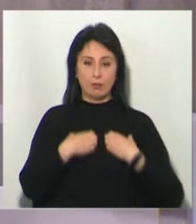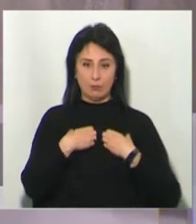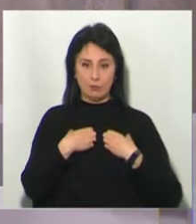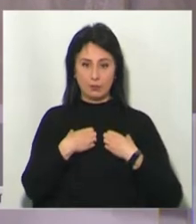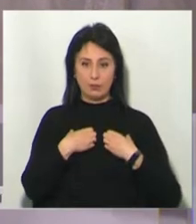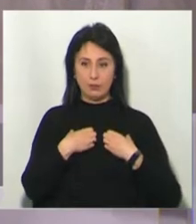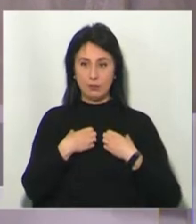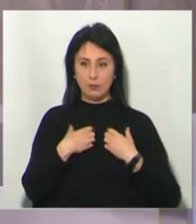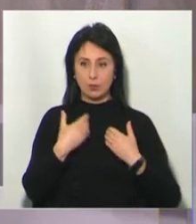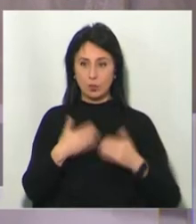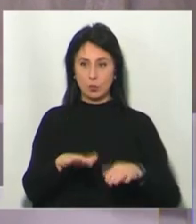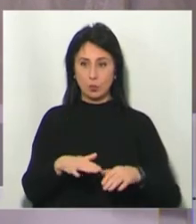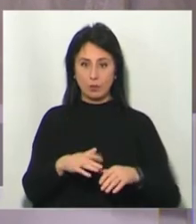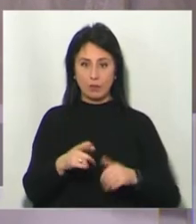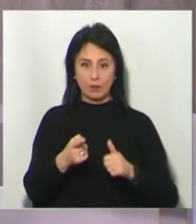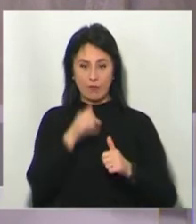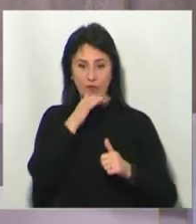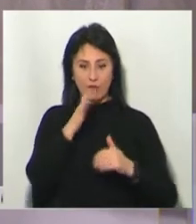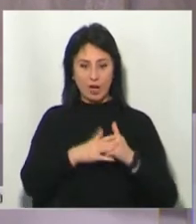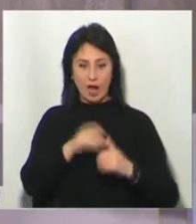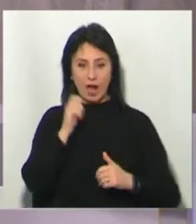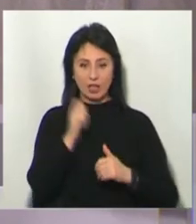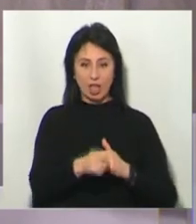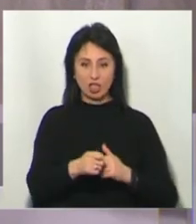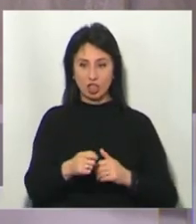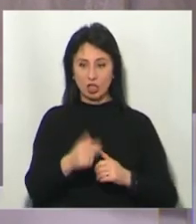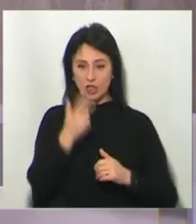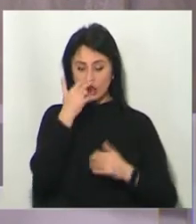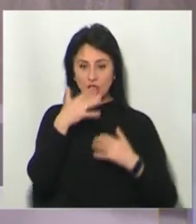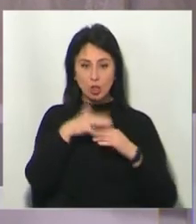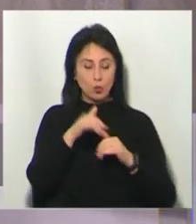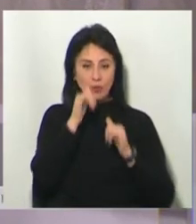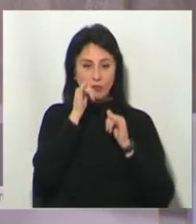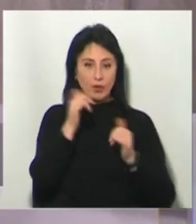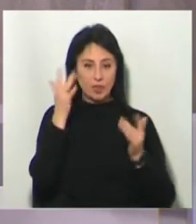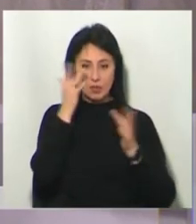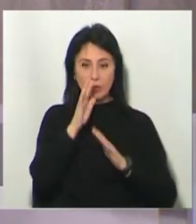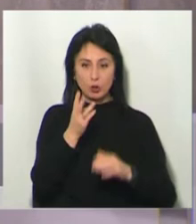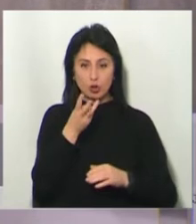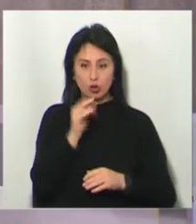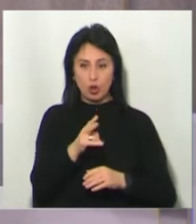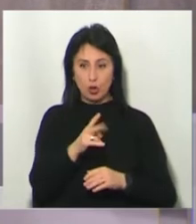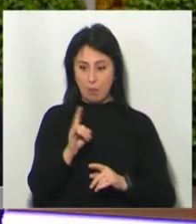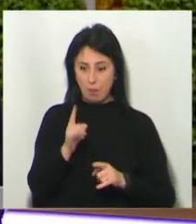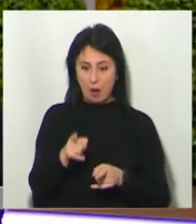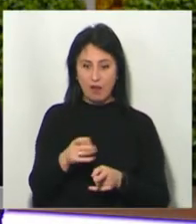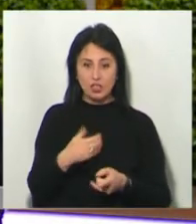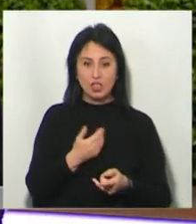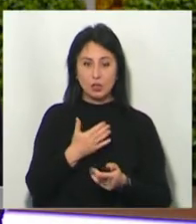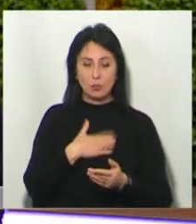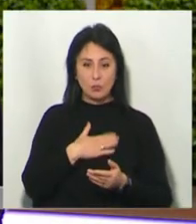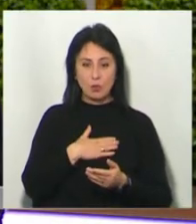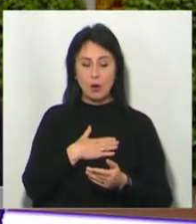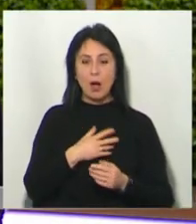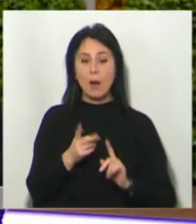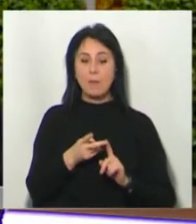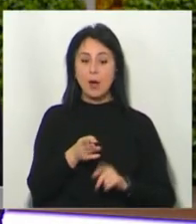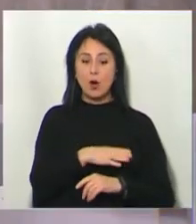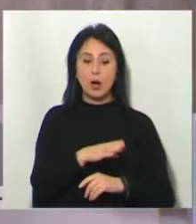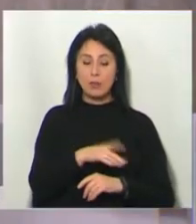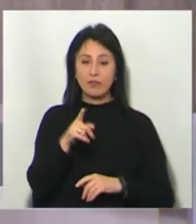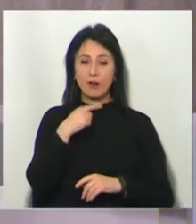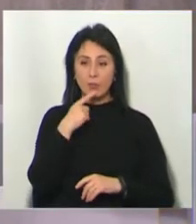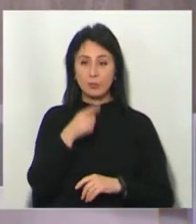პრობლემა და ერთგვარად განაჩენი, რომელთანაც შეგუება წარმოუდგენელია, როდესაც ბავშვის სიცოცხლეს ეხება საქმე. მეორე მხრივ